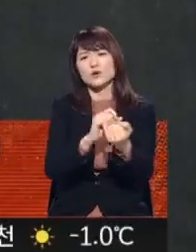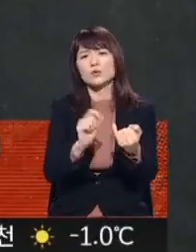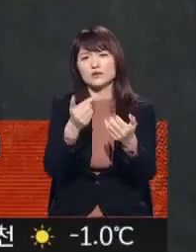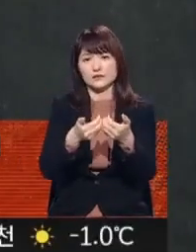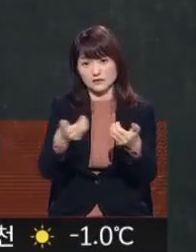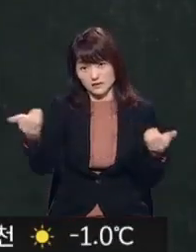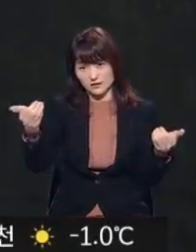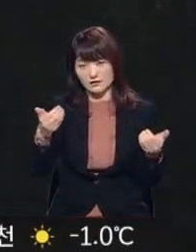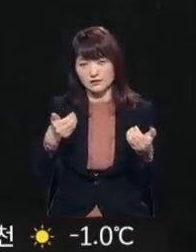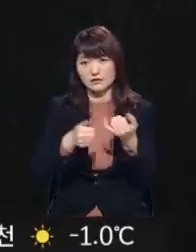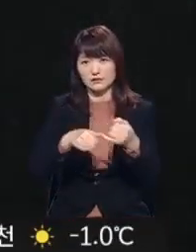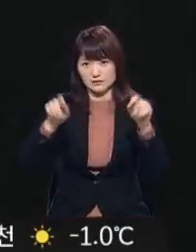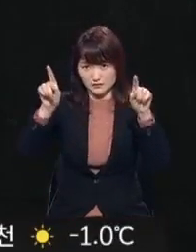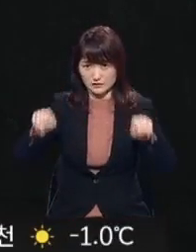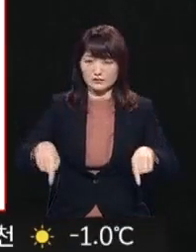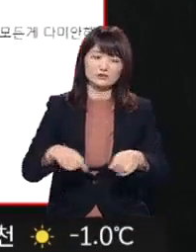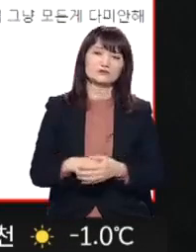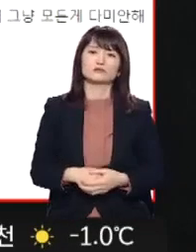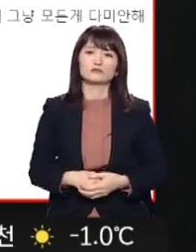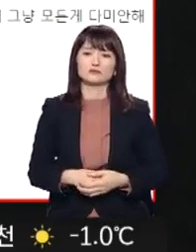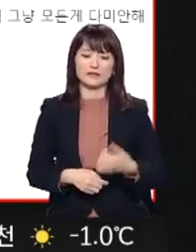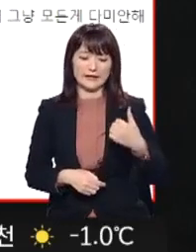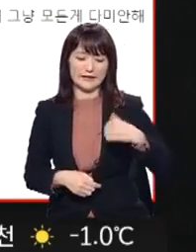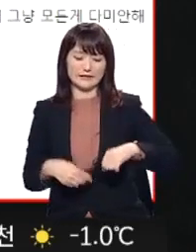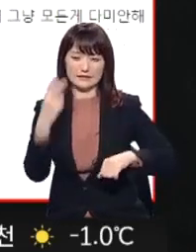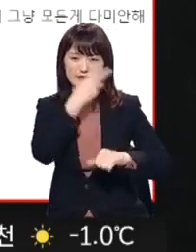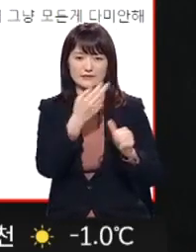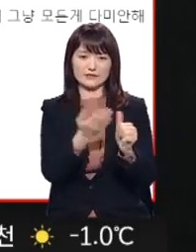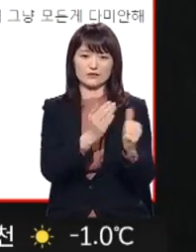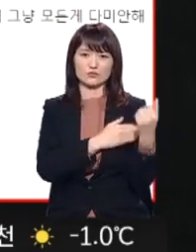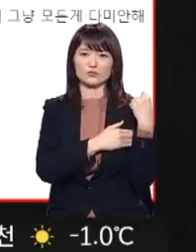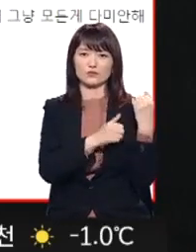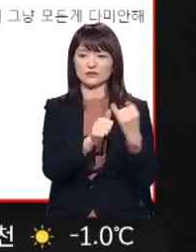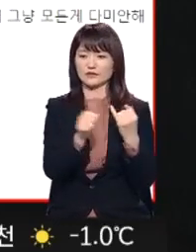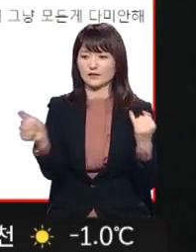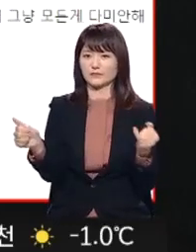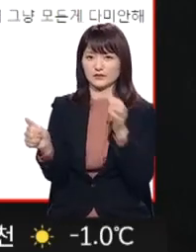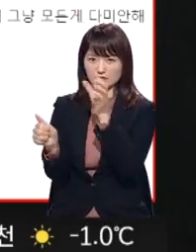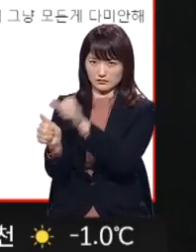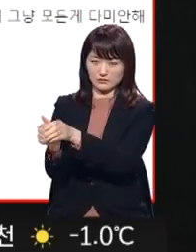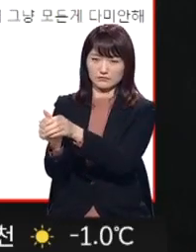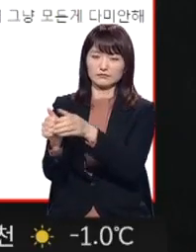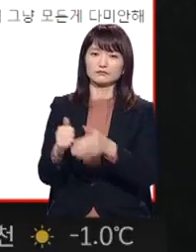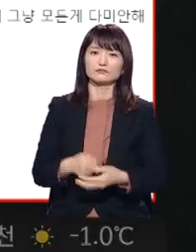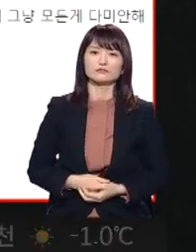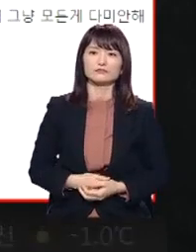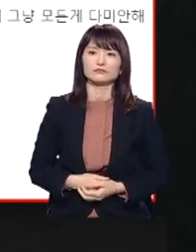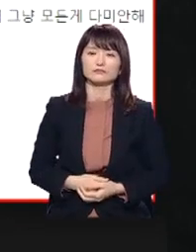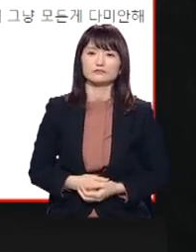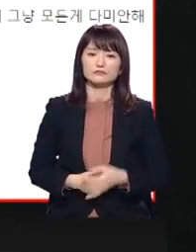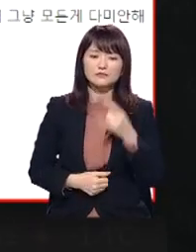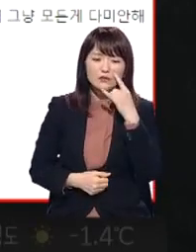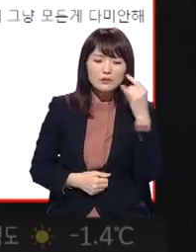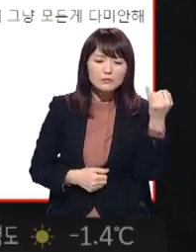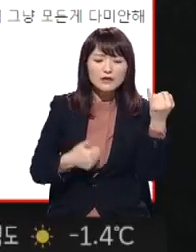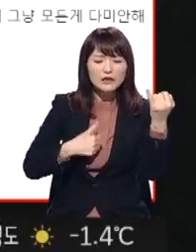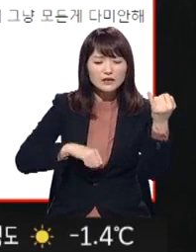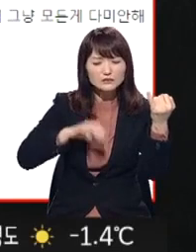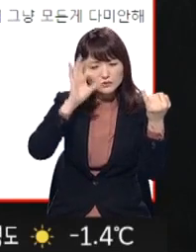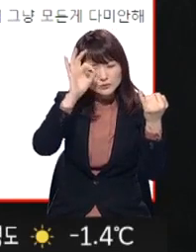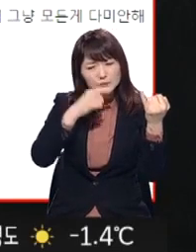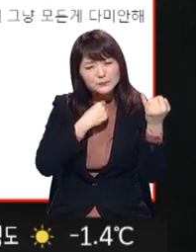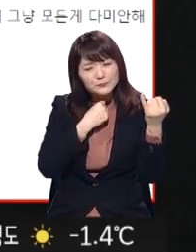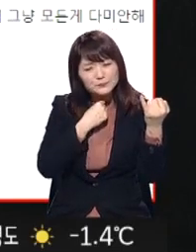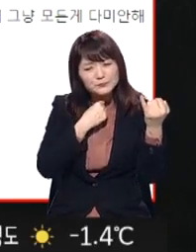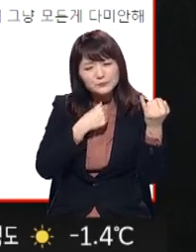되었고 그때 아이에 대한 양육권을 그 남편에게 넘겼다라고 이야기를 있습니다 하지만 어머니 아이가 보고 싶었겠죠 그래서